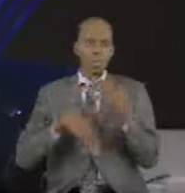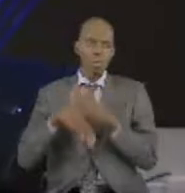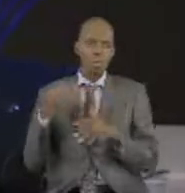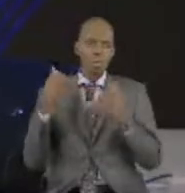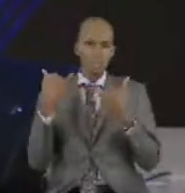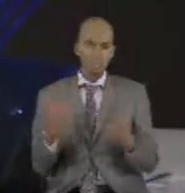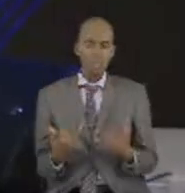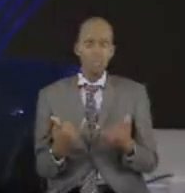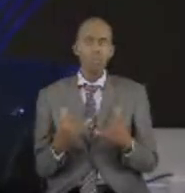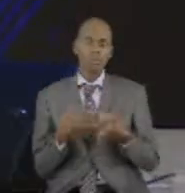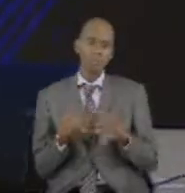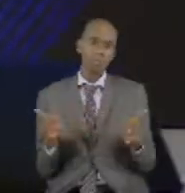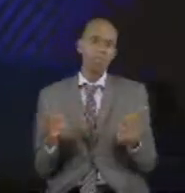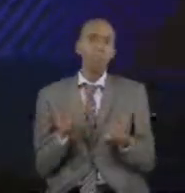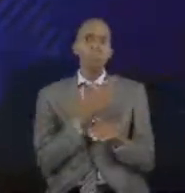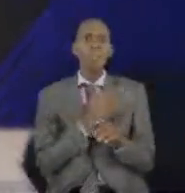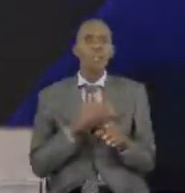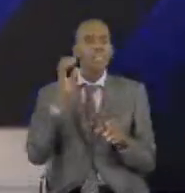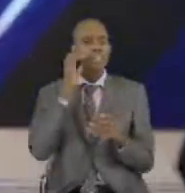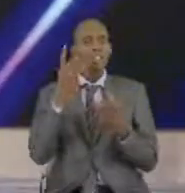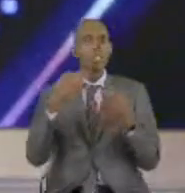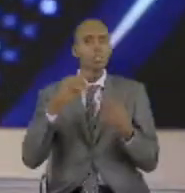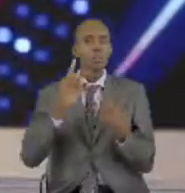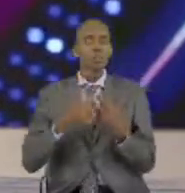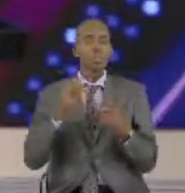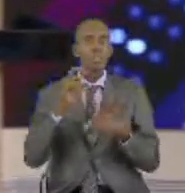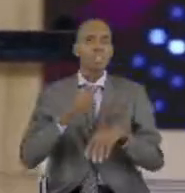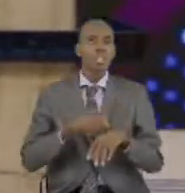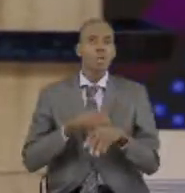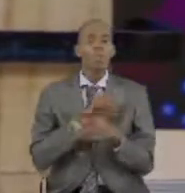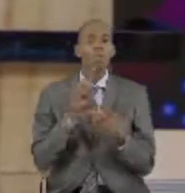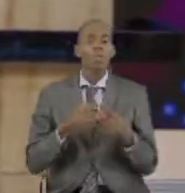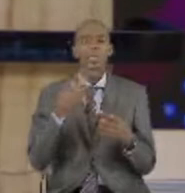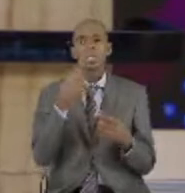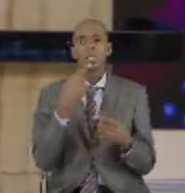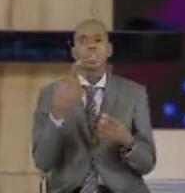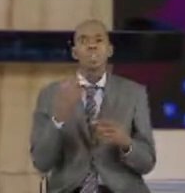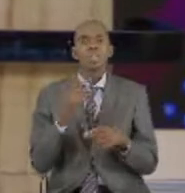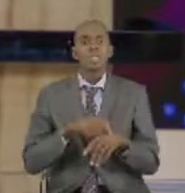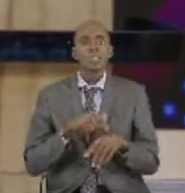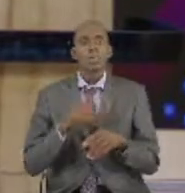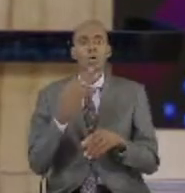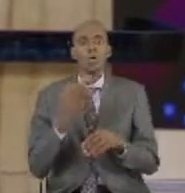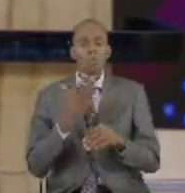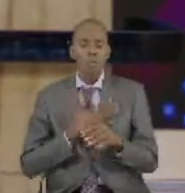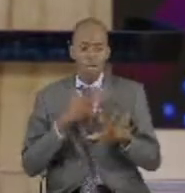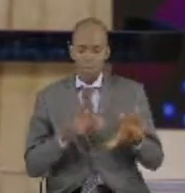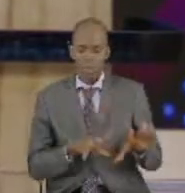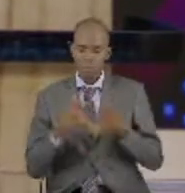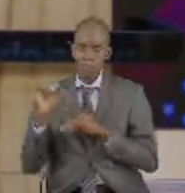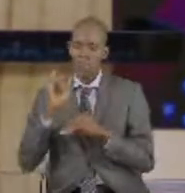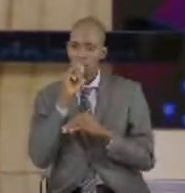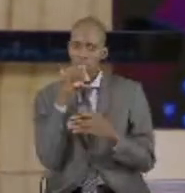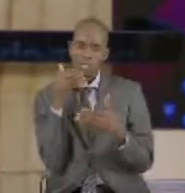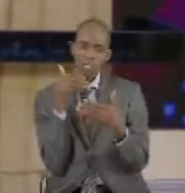annonce maintenant maintenant il est venu au temps où il dit le temps nous mon départ arrive